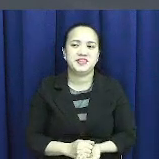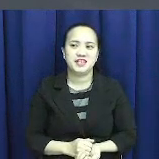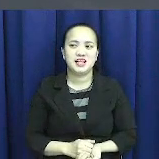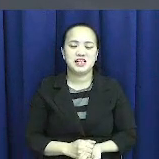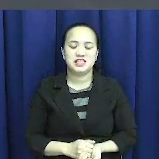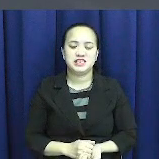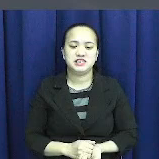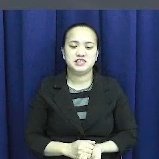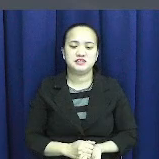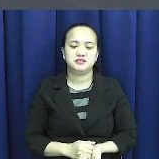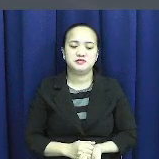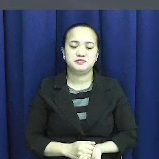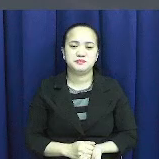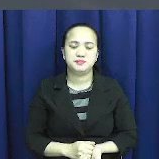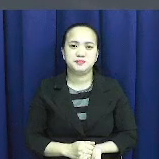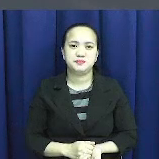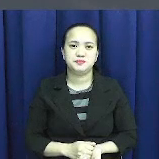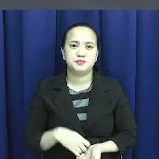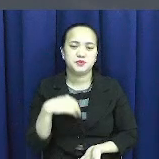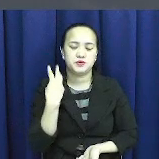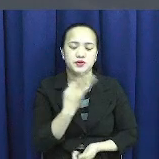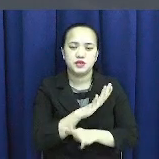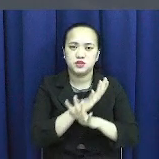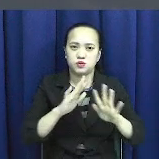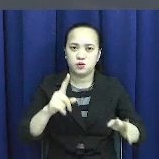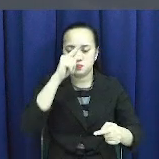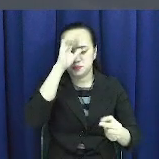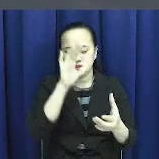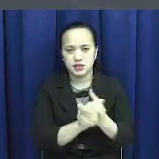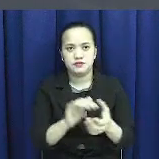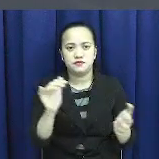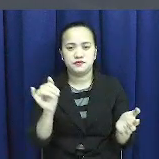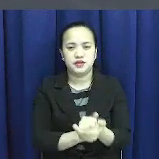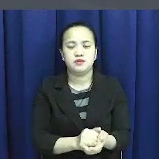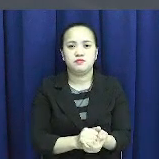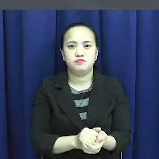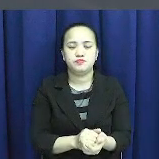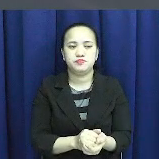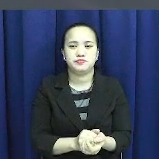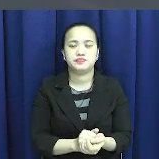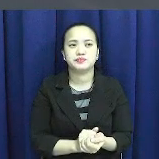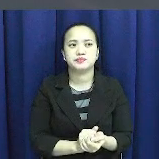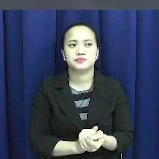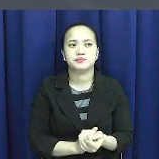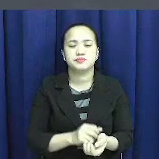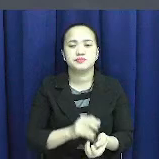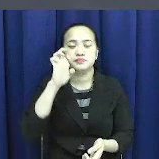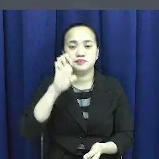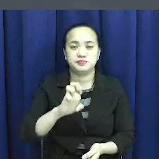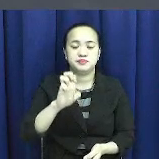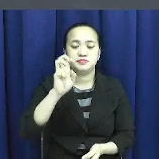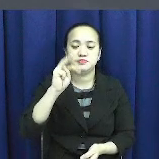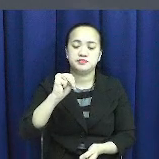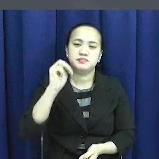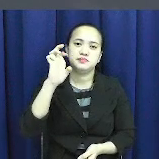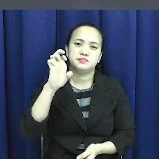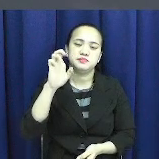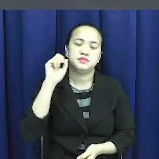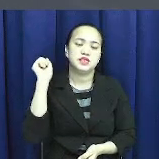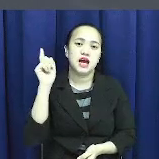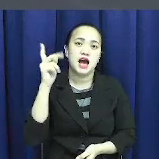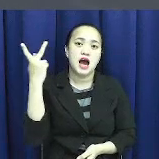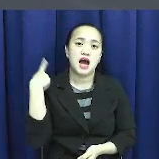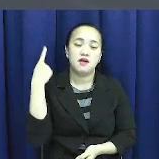tayo naniniwala diyan. Okay, wala po tayong pinaniniwalaan na mediatrix. There is only